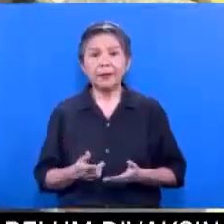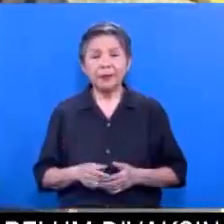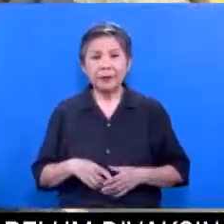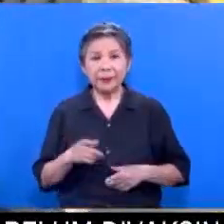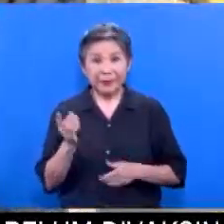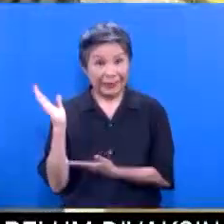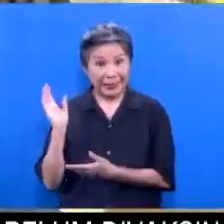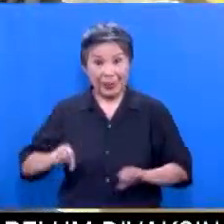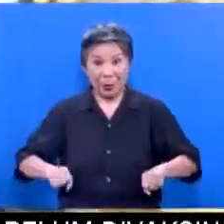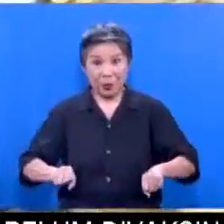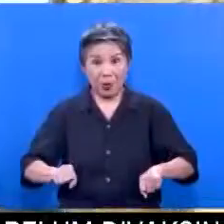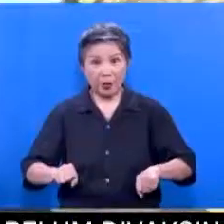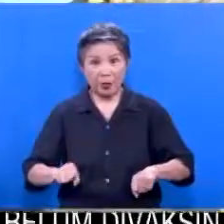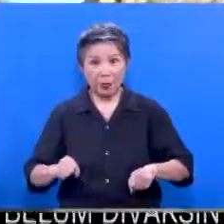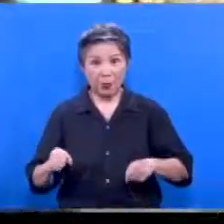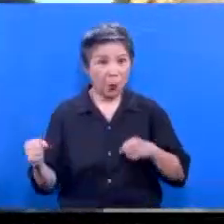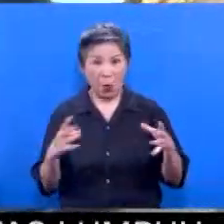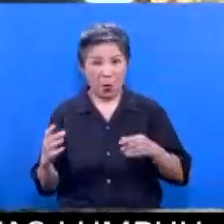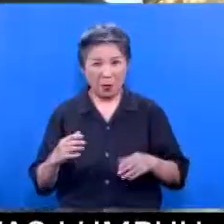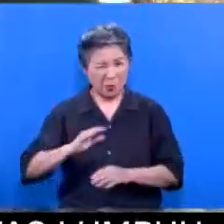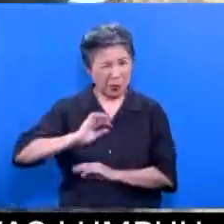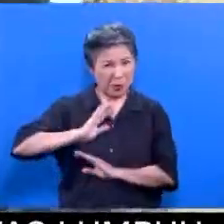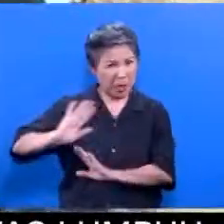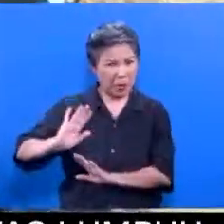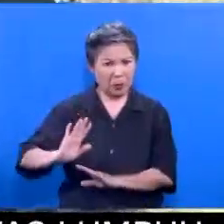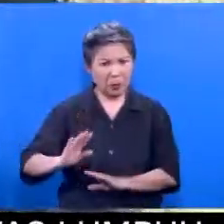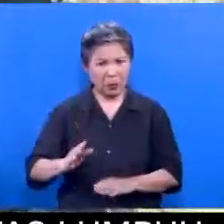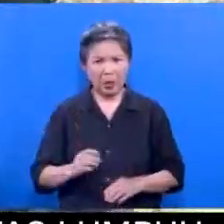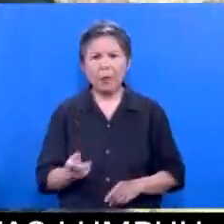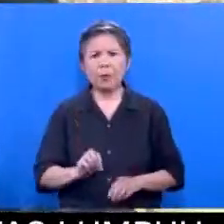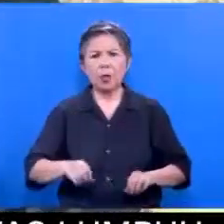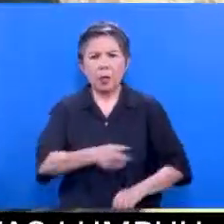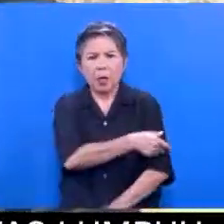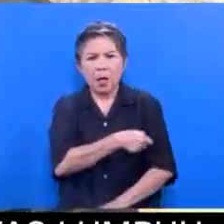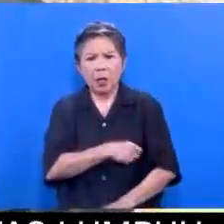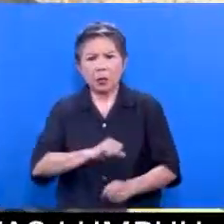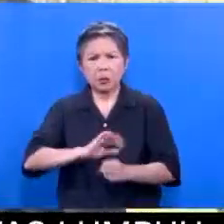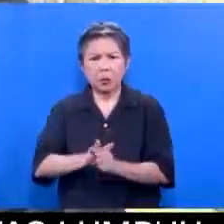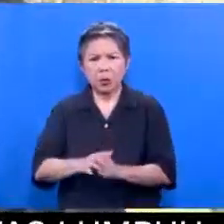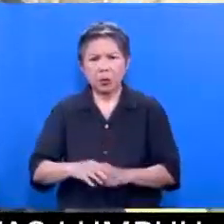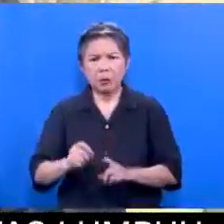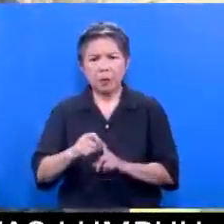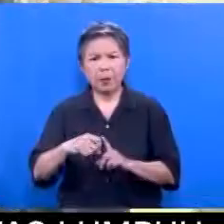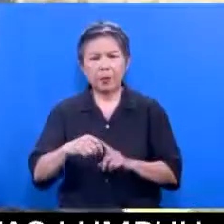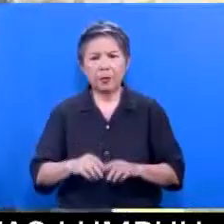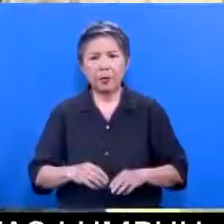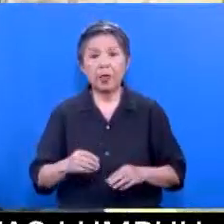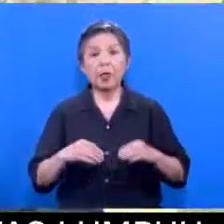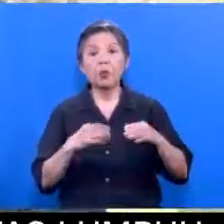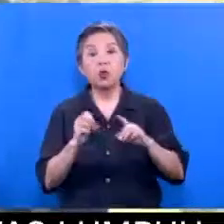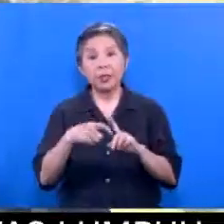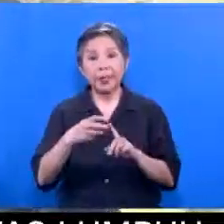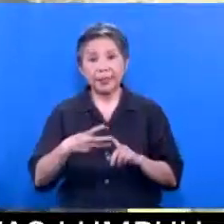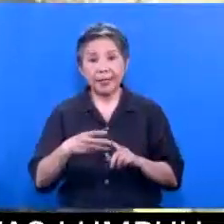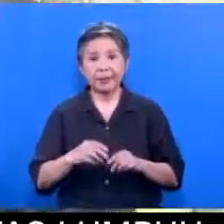Pengendara sepeda motor ini tidak terima saat laju kendaraannya dihentikan anggota Satpol PP Kelurahan Kebon Kacang dalam